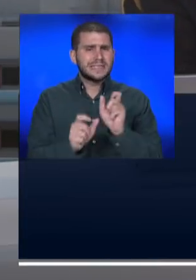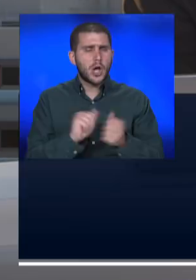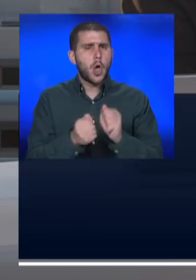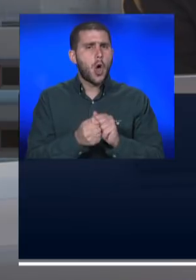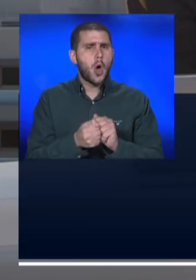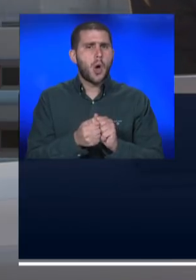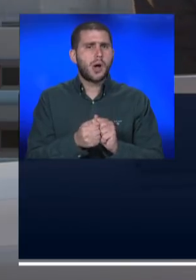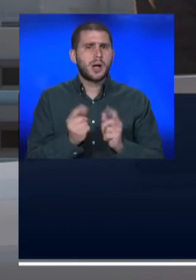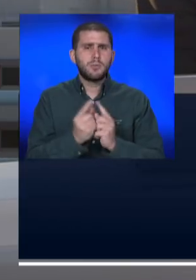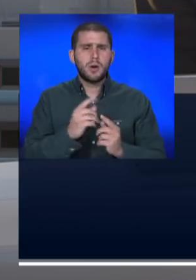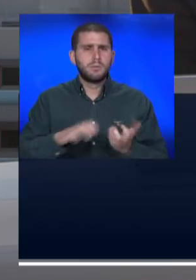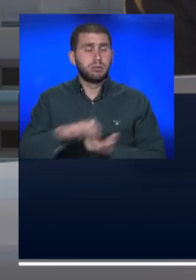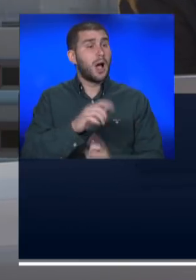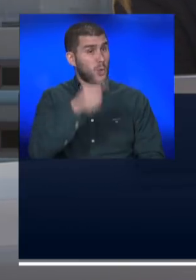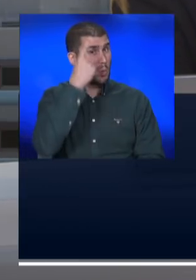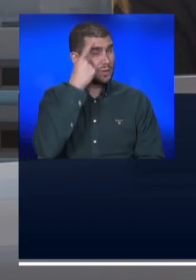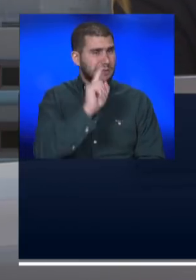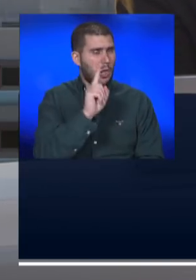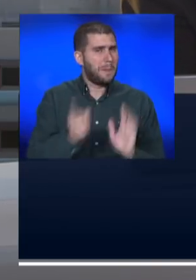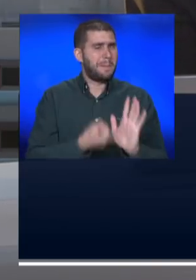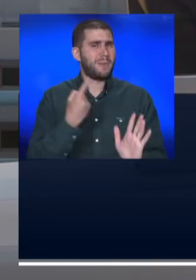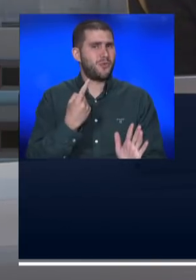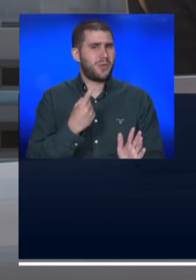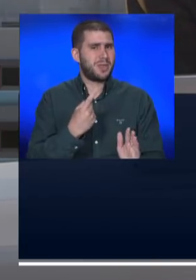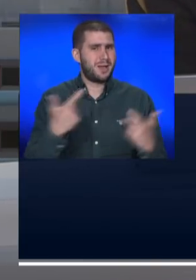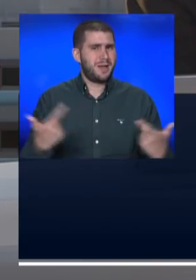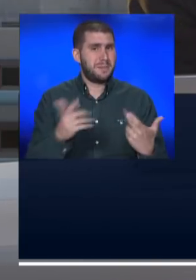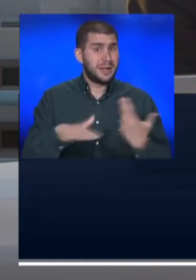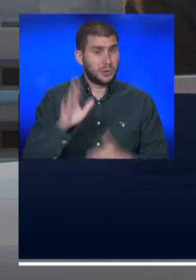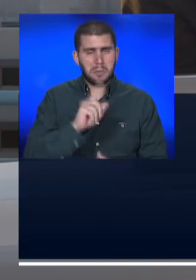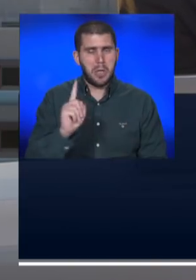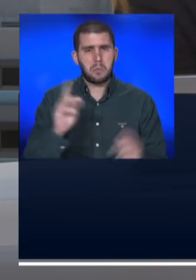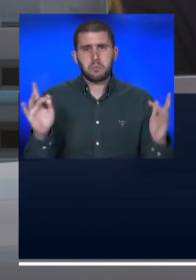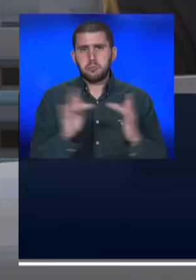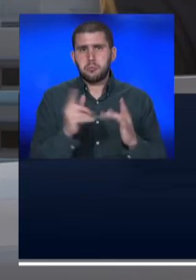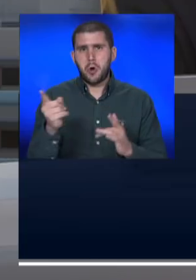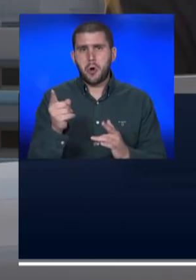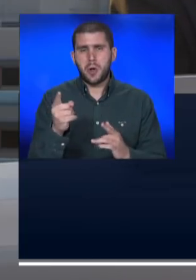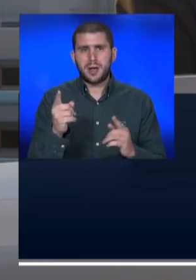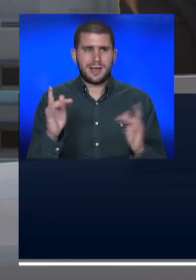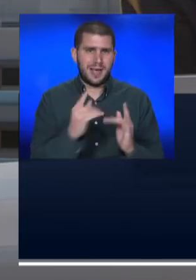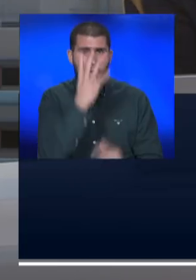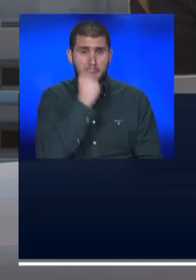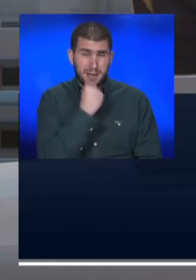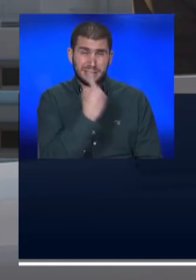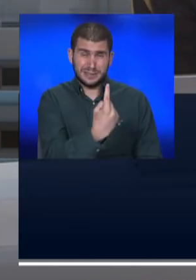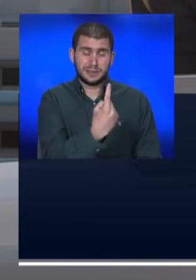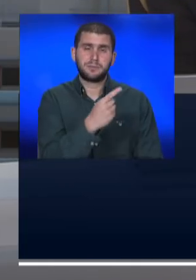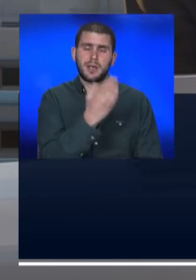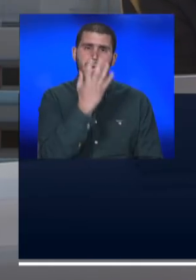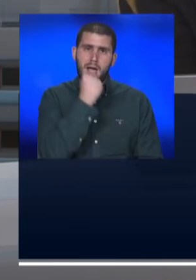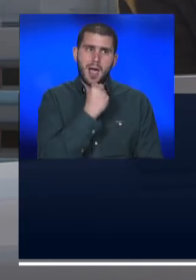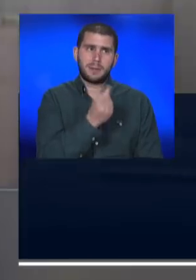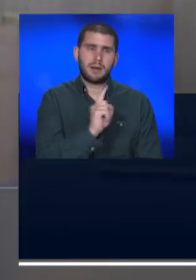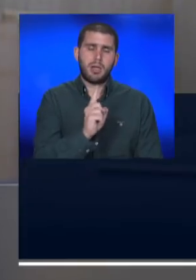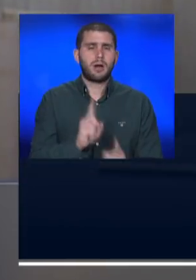טוב, אתה יודע, זה לא סבב ראשון שלנו באזור הזה, גם לא מול היריב הספציפי הזה. חמאס לא פשוט מניח את נשקו